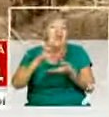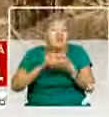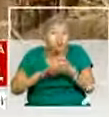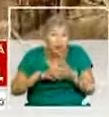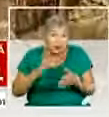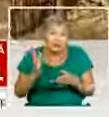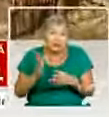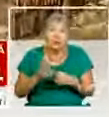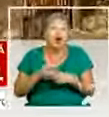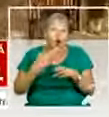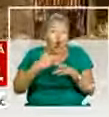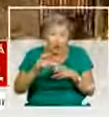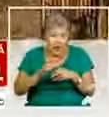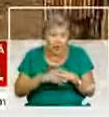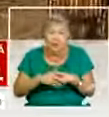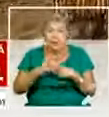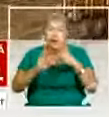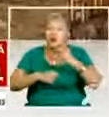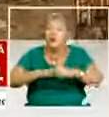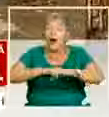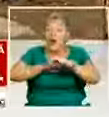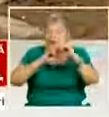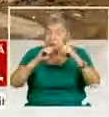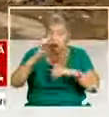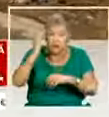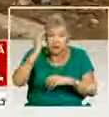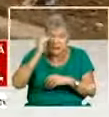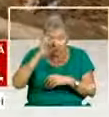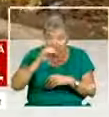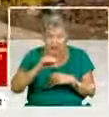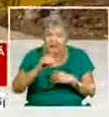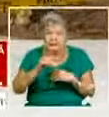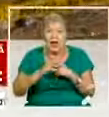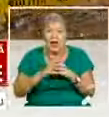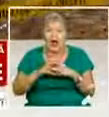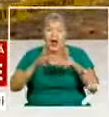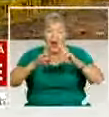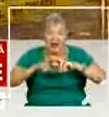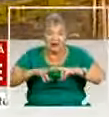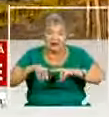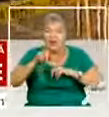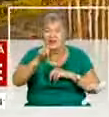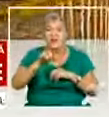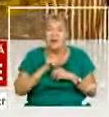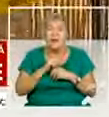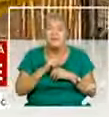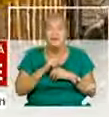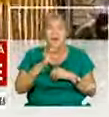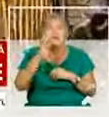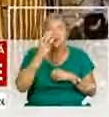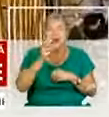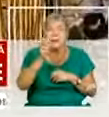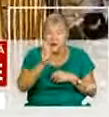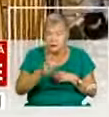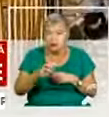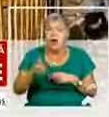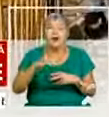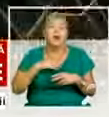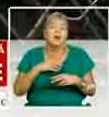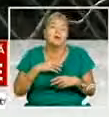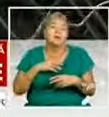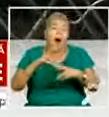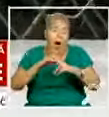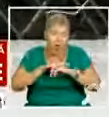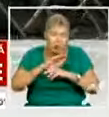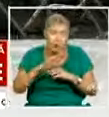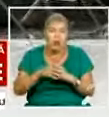în urma exploziei care a avut loc sâmbătă la stația GPL, 3 persoane